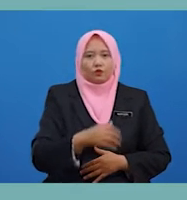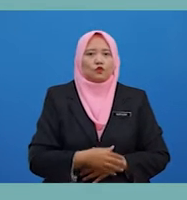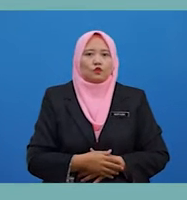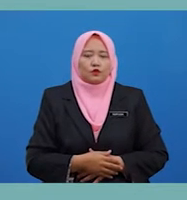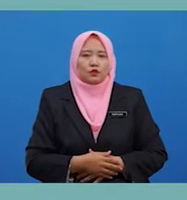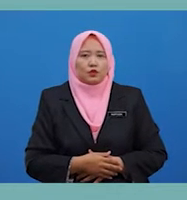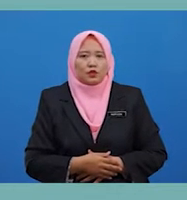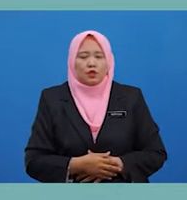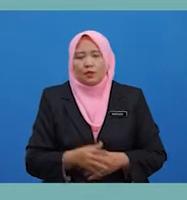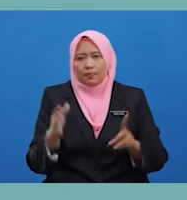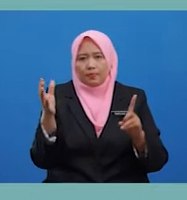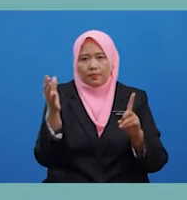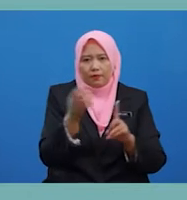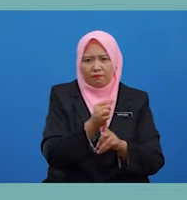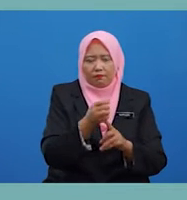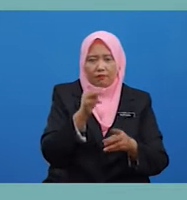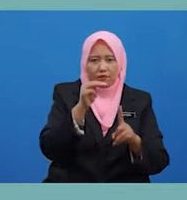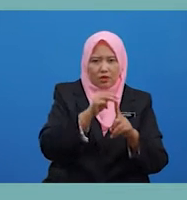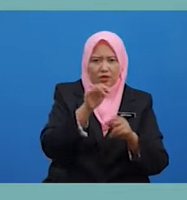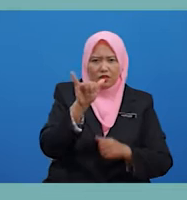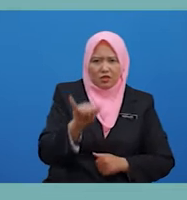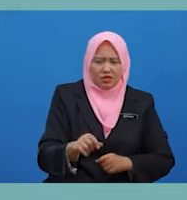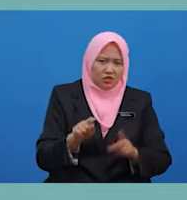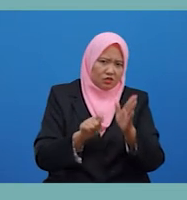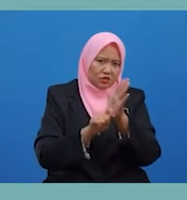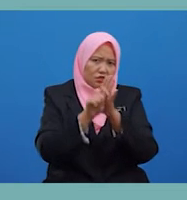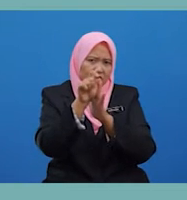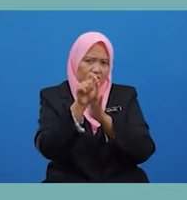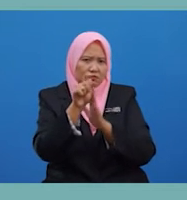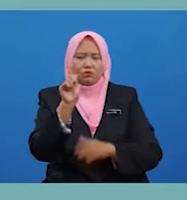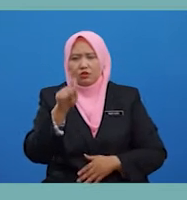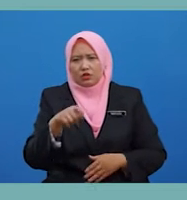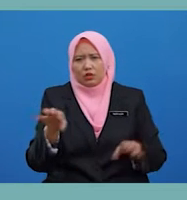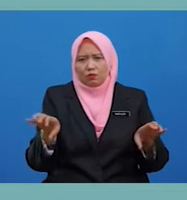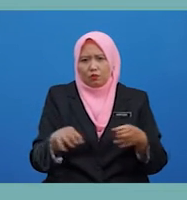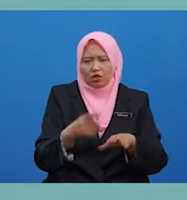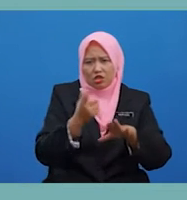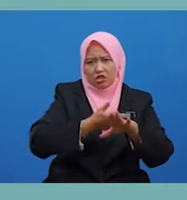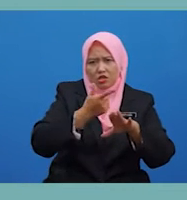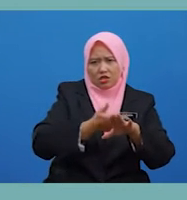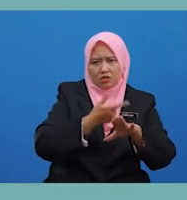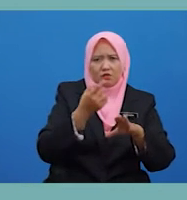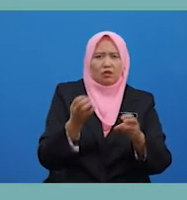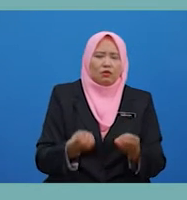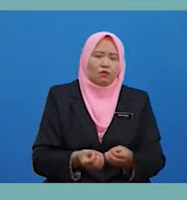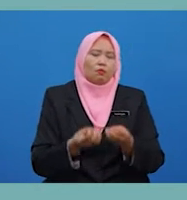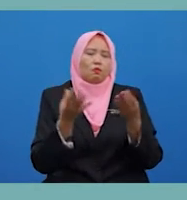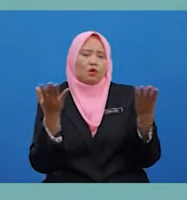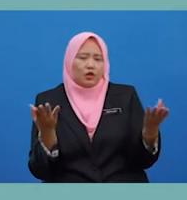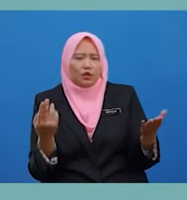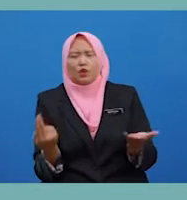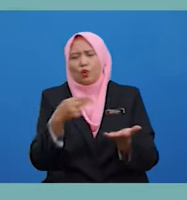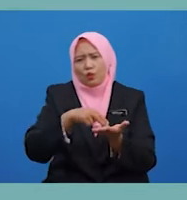Untuk mendapat markah yang tinggi, semestinya pelajar perlu membuat banyak latihan berulang-ulang kali